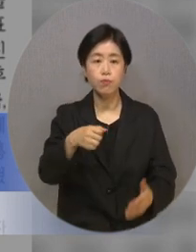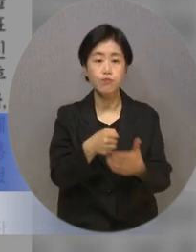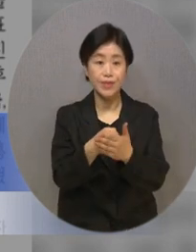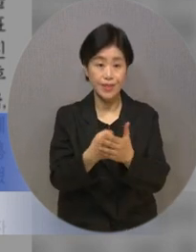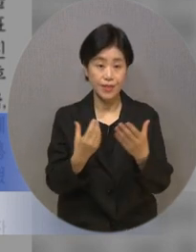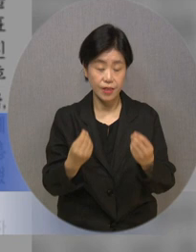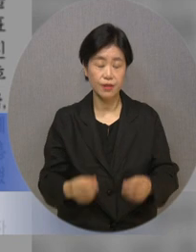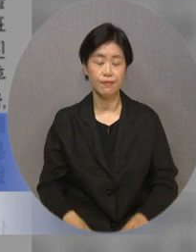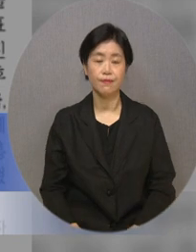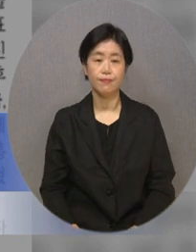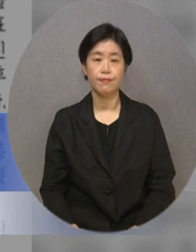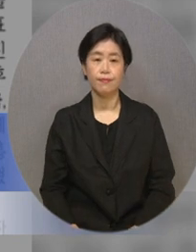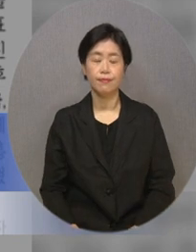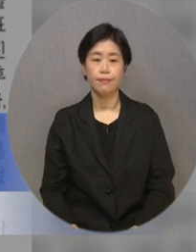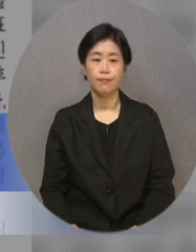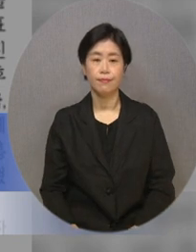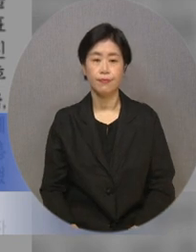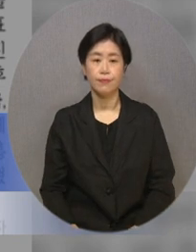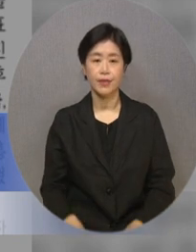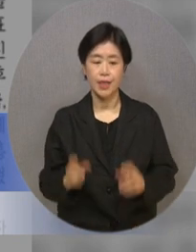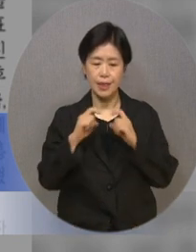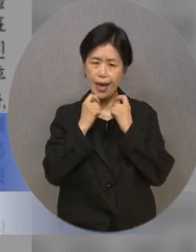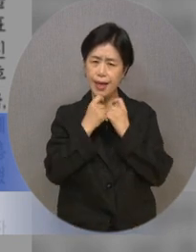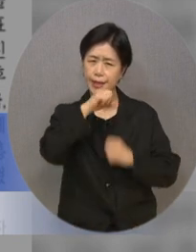소식을 살펴볼 수 있습니다 개인예산자란